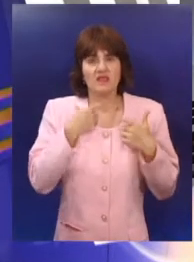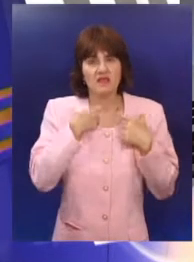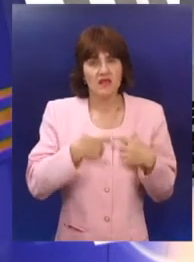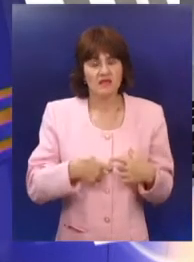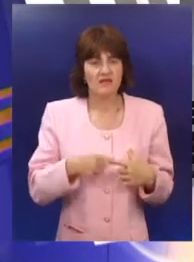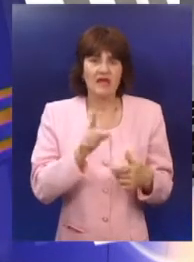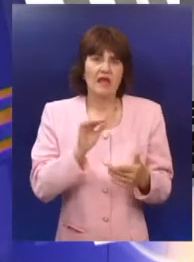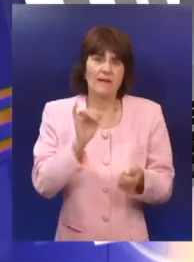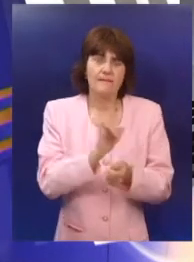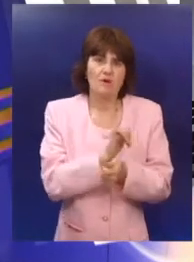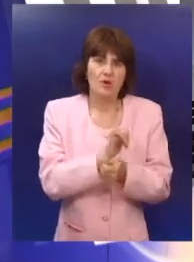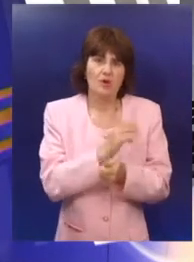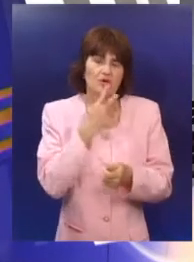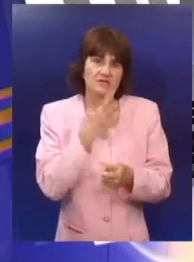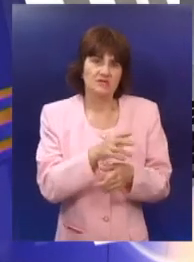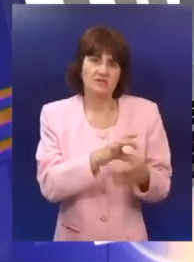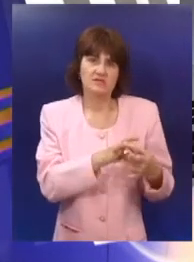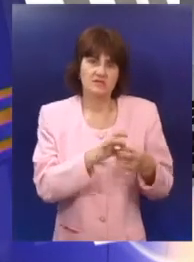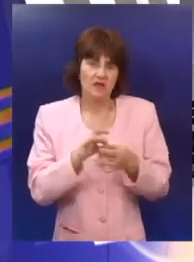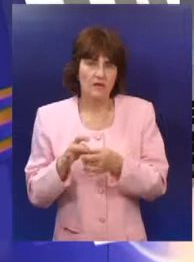šta što bi bila greška, poteškoća,